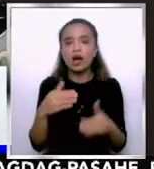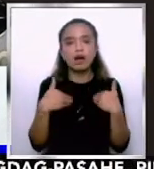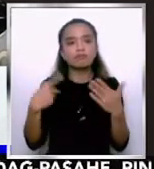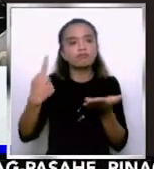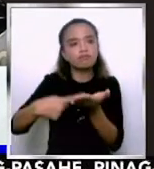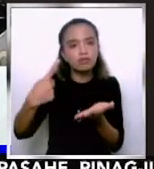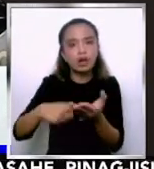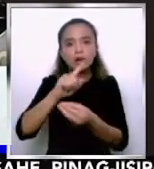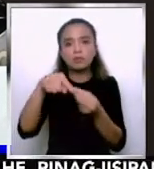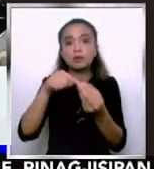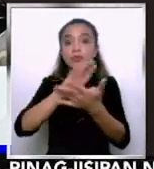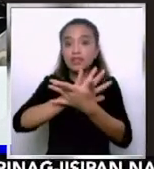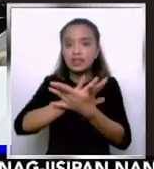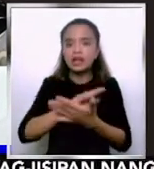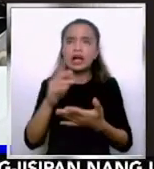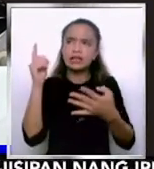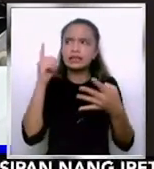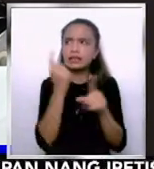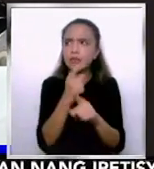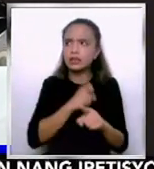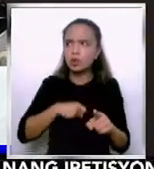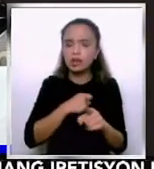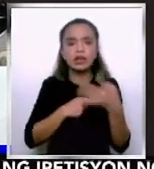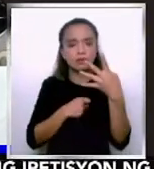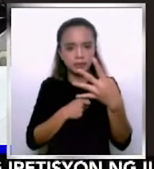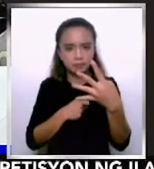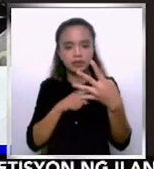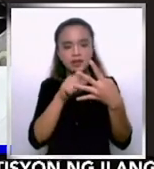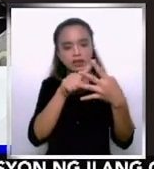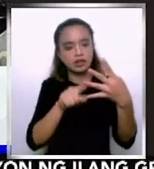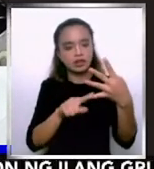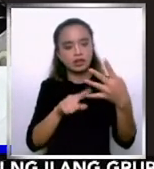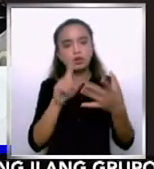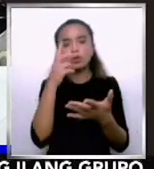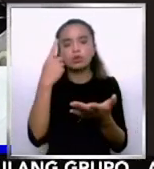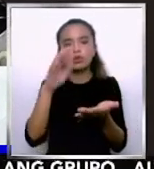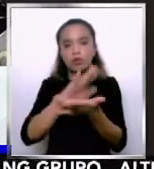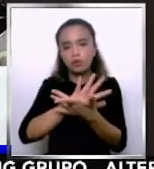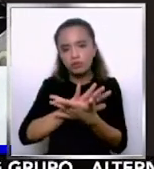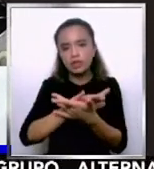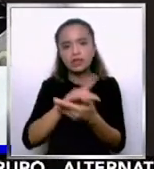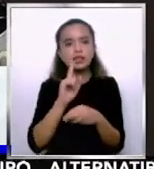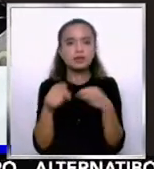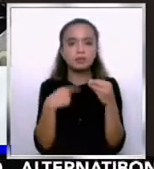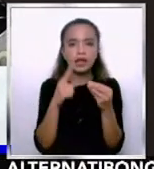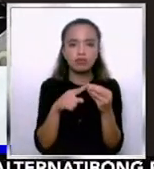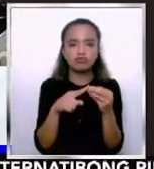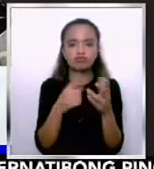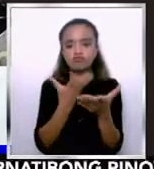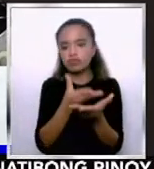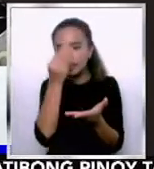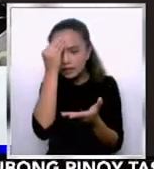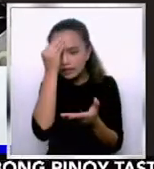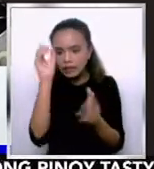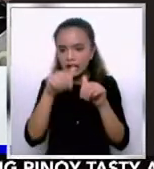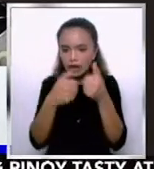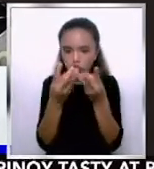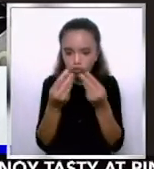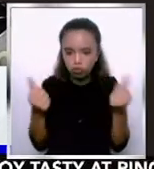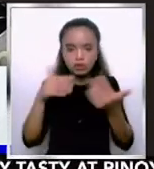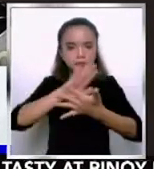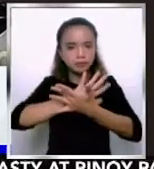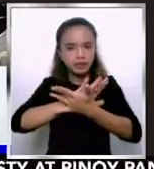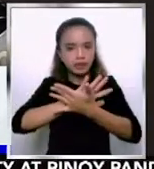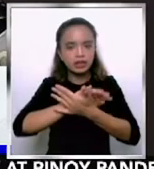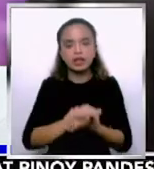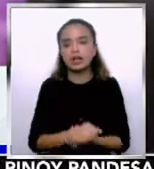Sorry, apat nga pala. COVID and cooperation on learning about COVID responses and opening